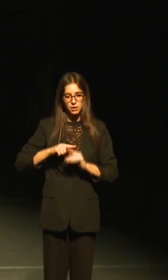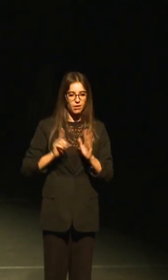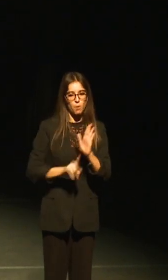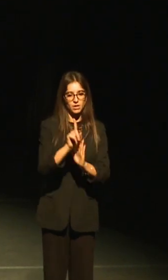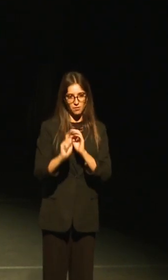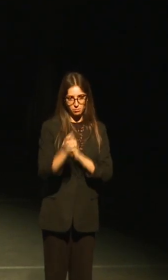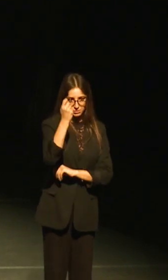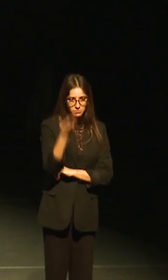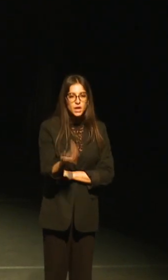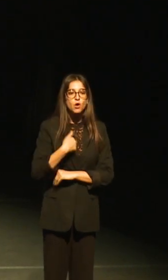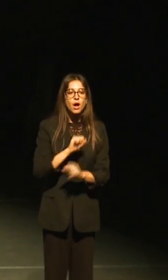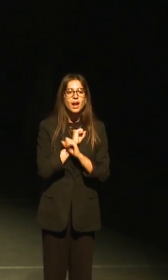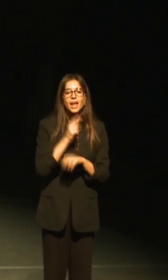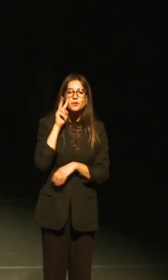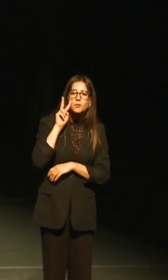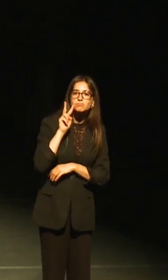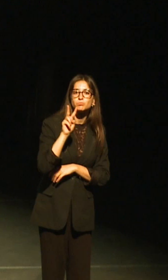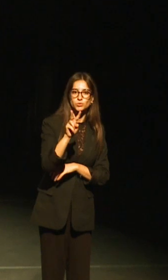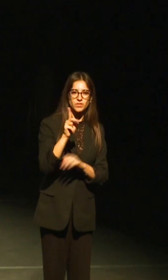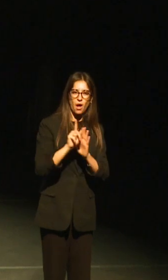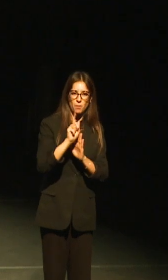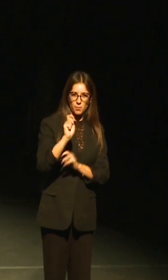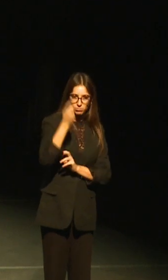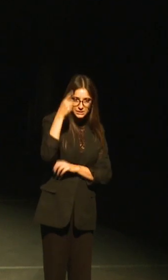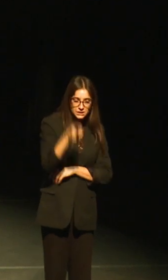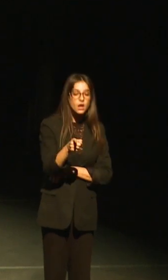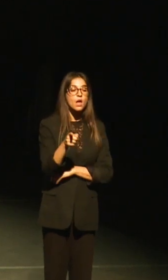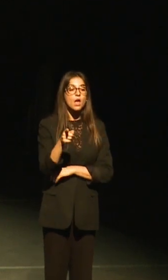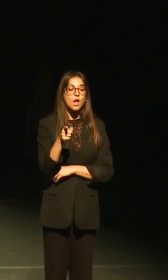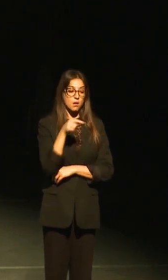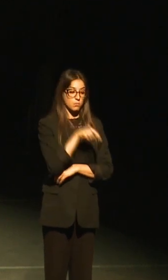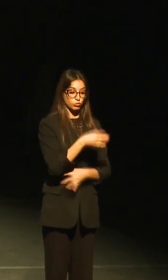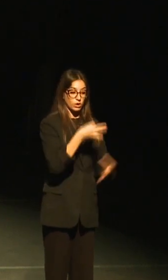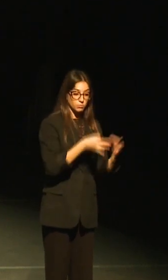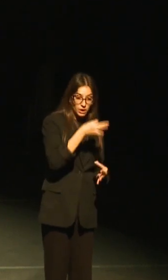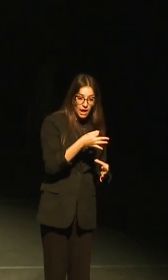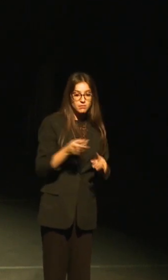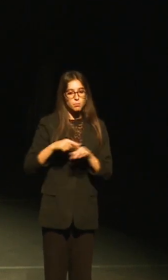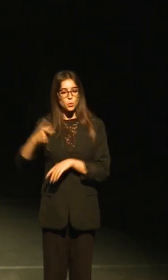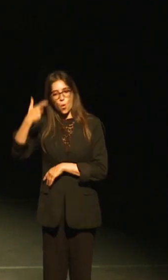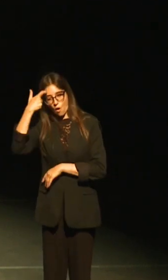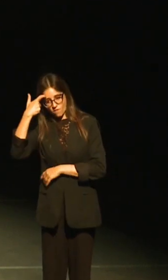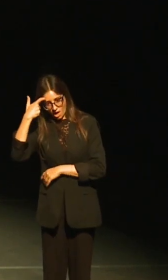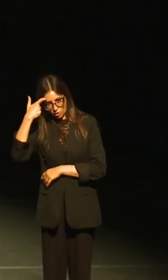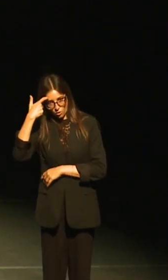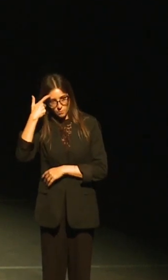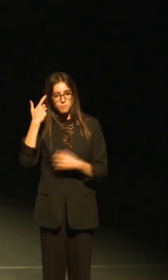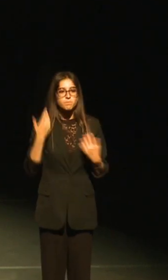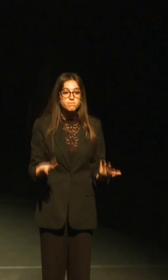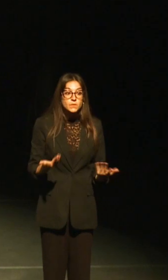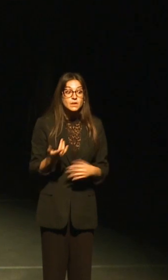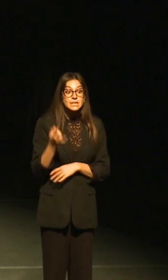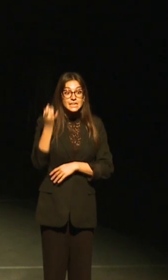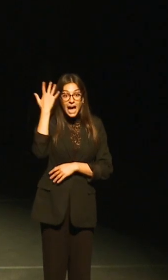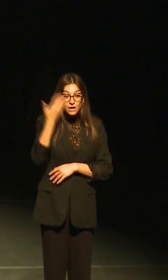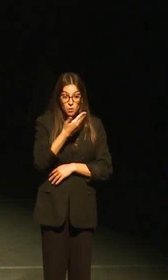questa la prospettiva sia da parte del legislatore sia da parte della giurisprudenza senza questo chiaramente ci